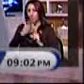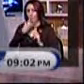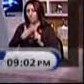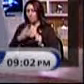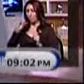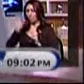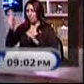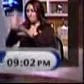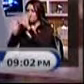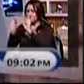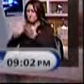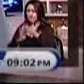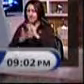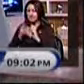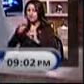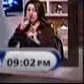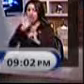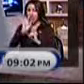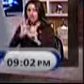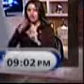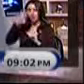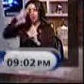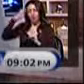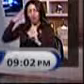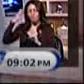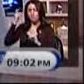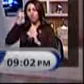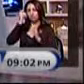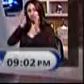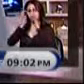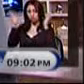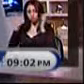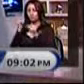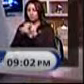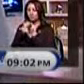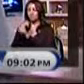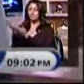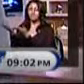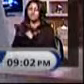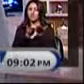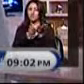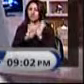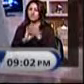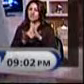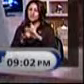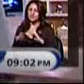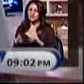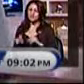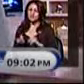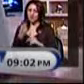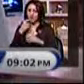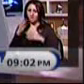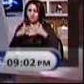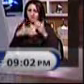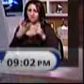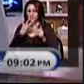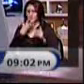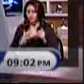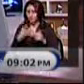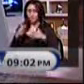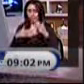الثقافه المصريه وكل هؤلاء، يعني كل اللي هو مصطدم بيهم سواء الاستاذ بهاء او الاستاذ احمد عماط حجازي او الدكتوره